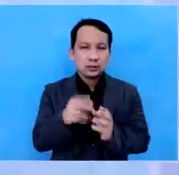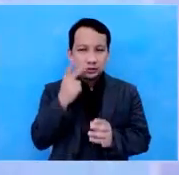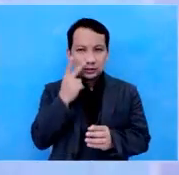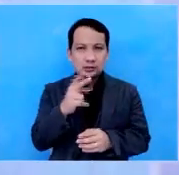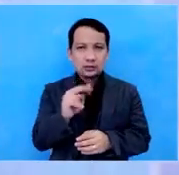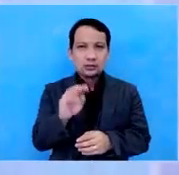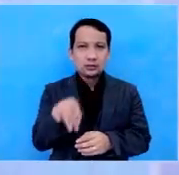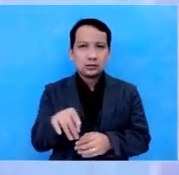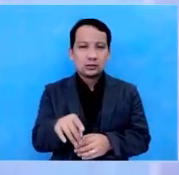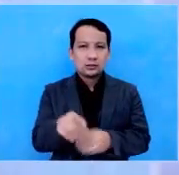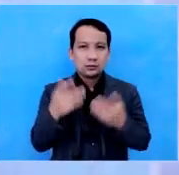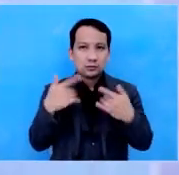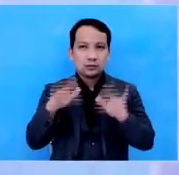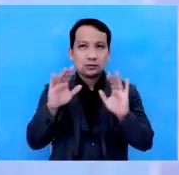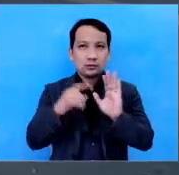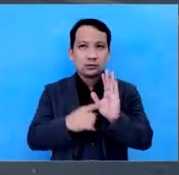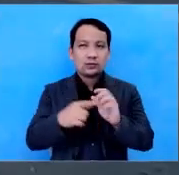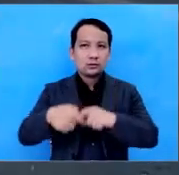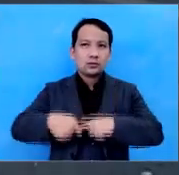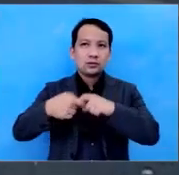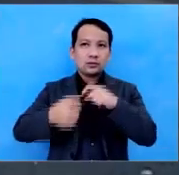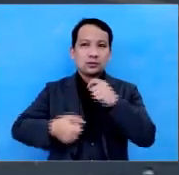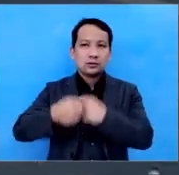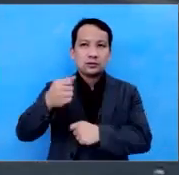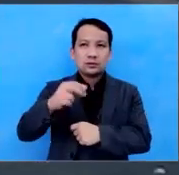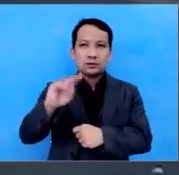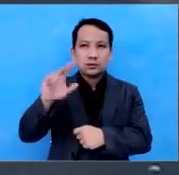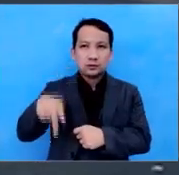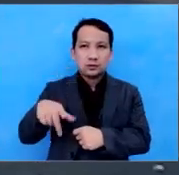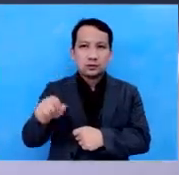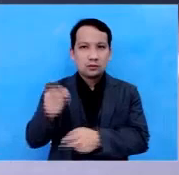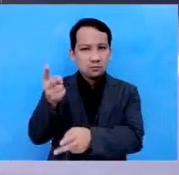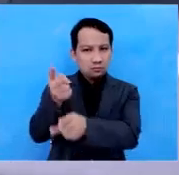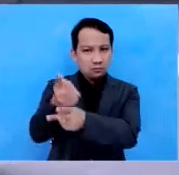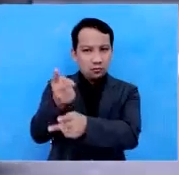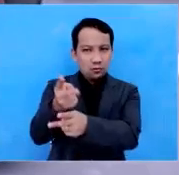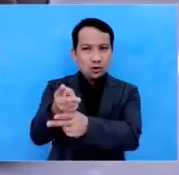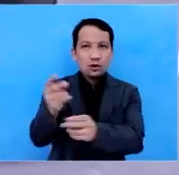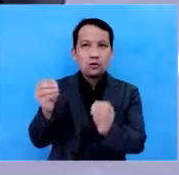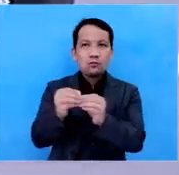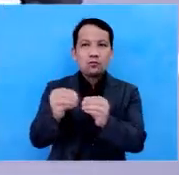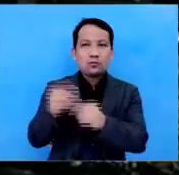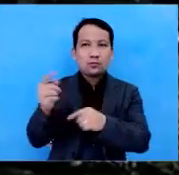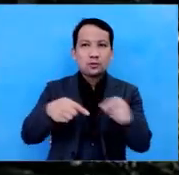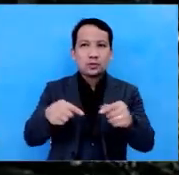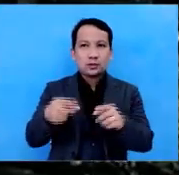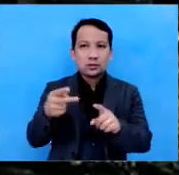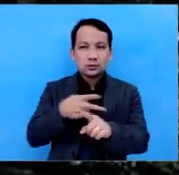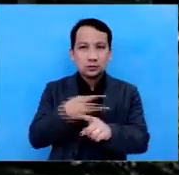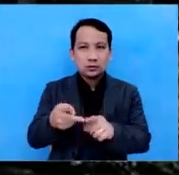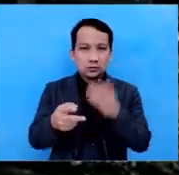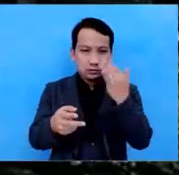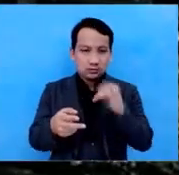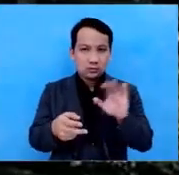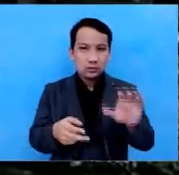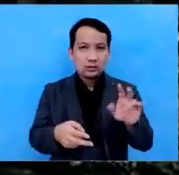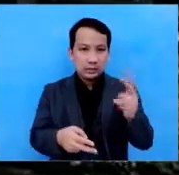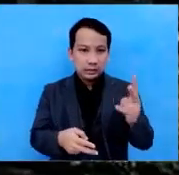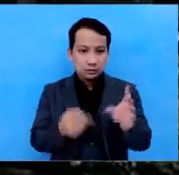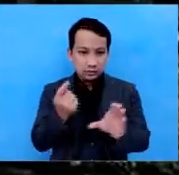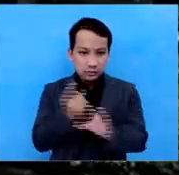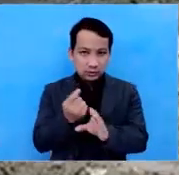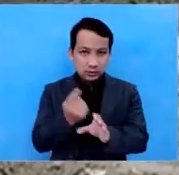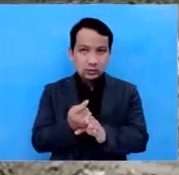parang nakabuti pa ang pagkakasuspinde ng NCAP. Mas nababantayan pa raw kasi nila ang iba pang violation. Gaya ng dalawang dump truck na ito